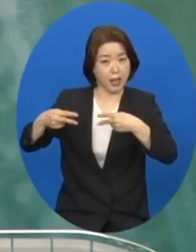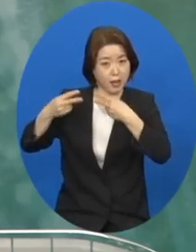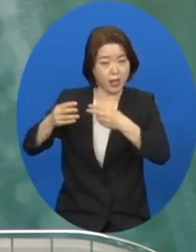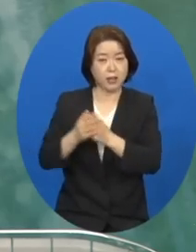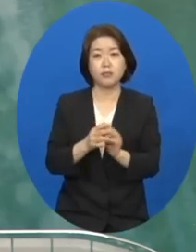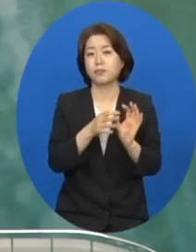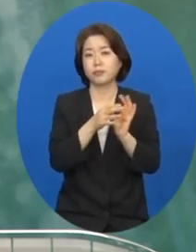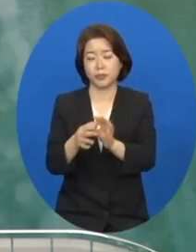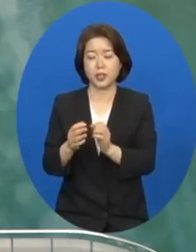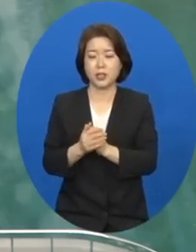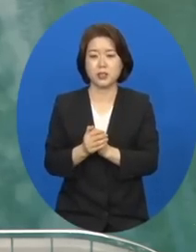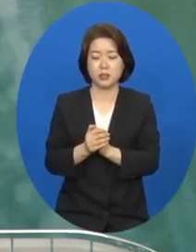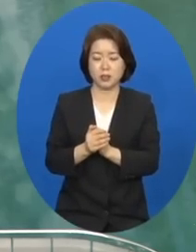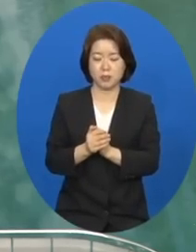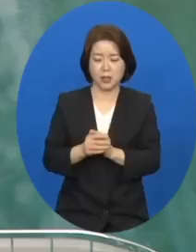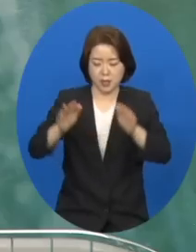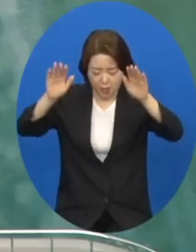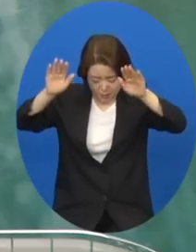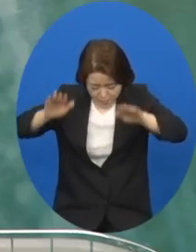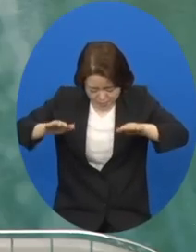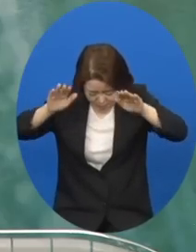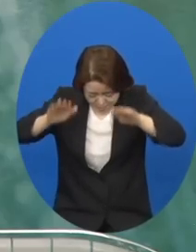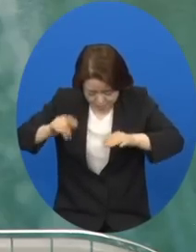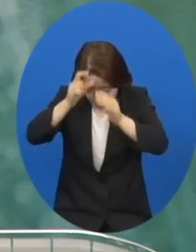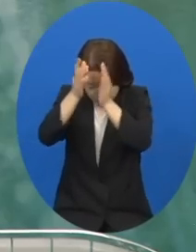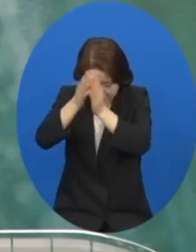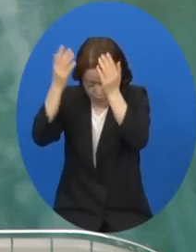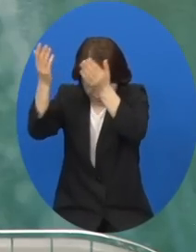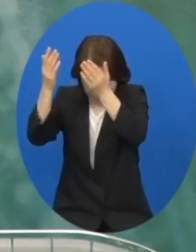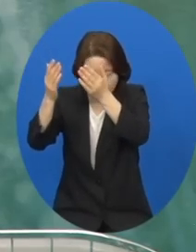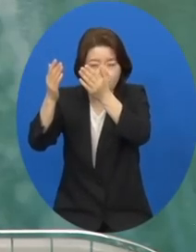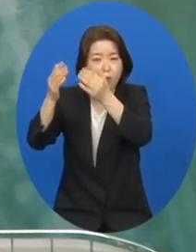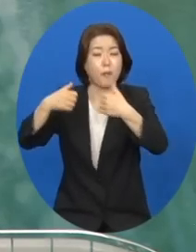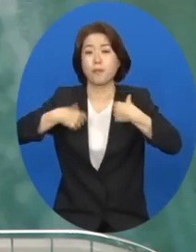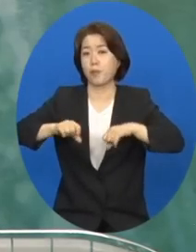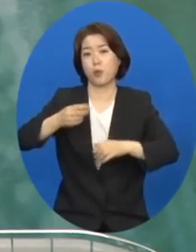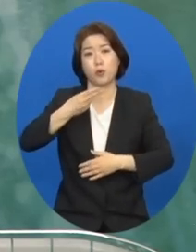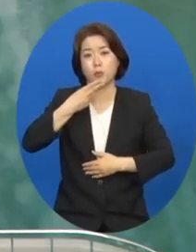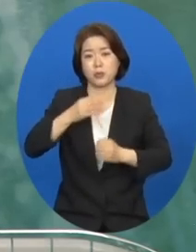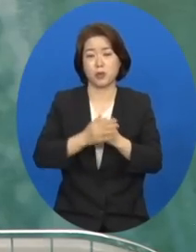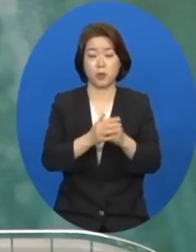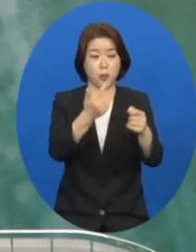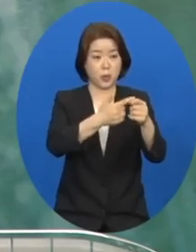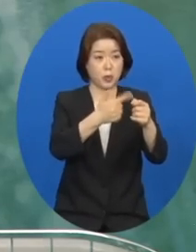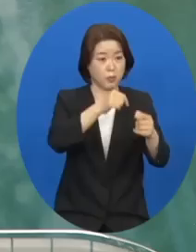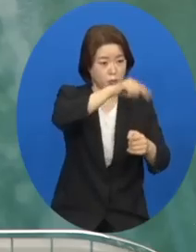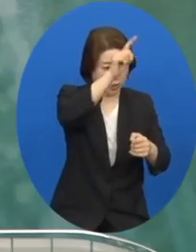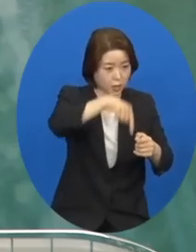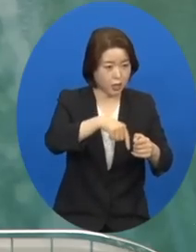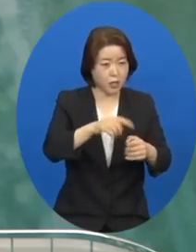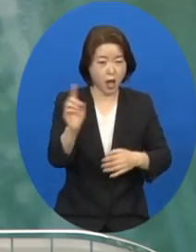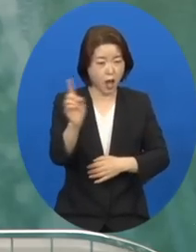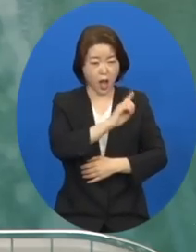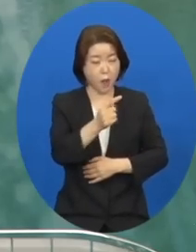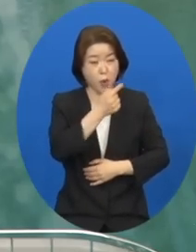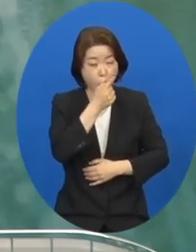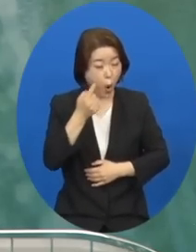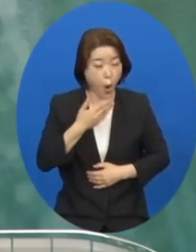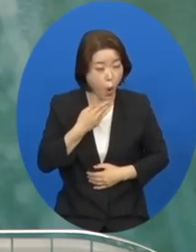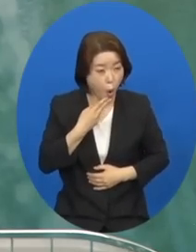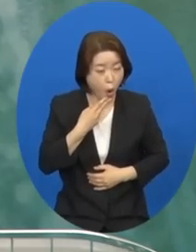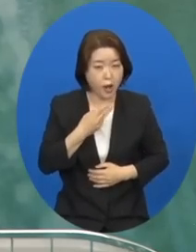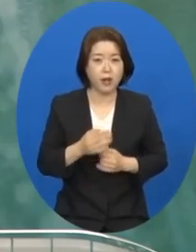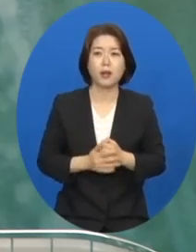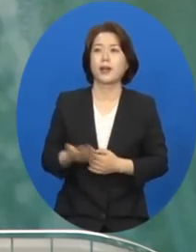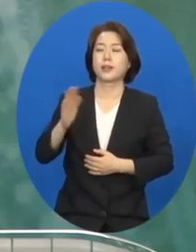계속 다리 사이에 머리를 놓고 기도를 합니다 포기하지 않아요 여섯번째 각 있는데도 아무런 증자가 보이지 않습니다